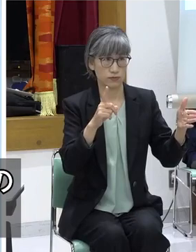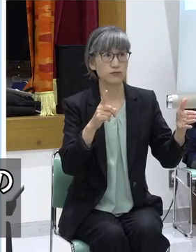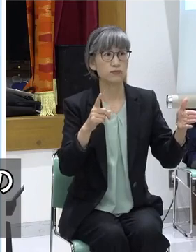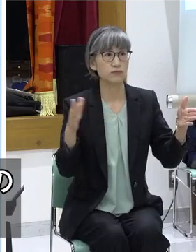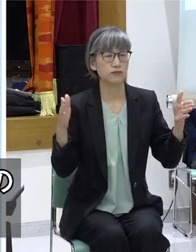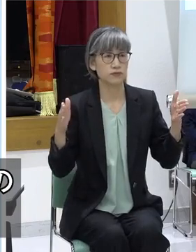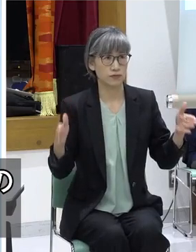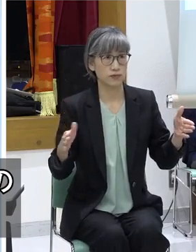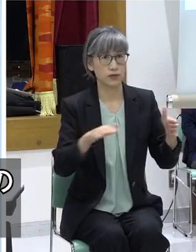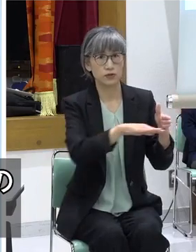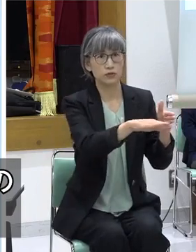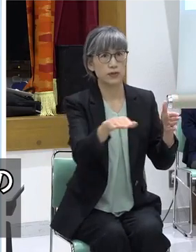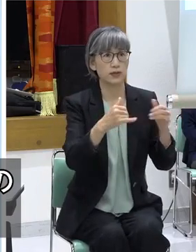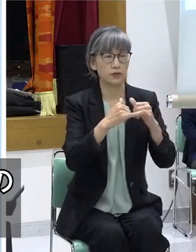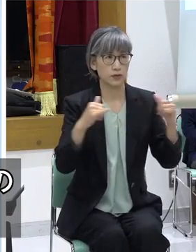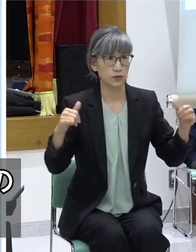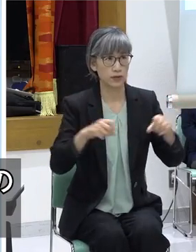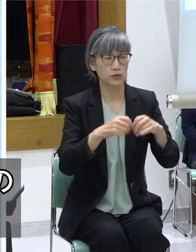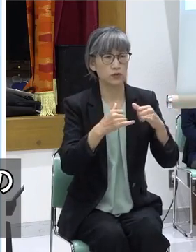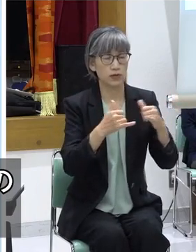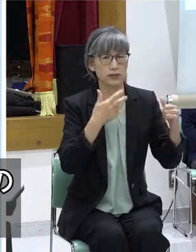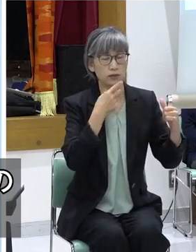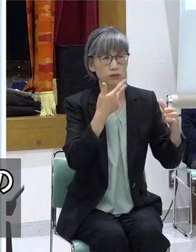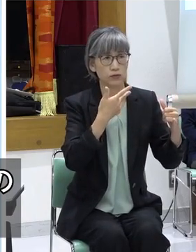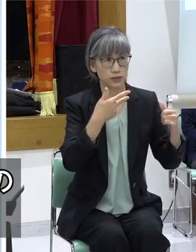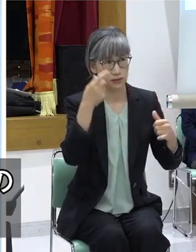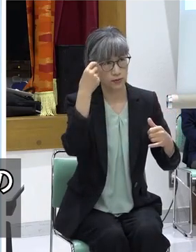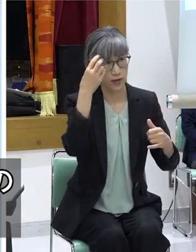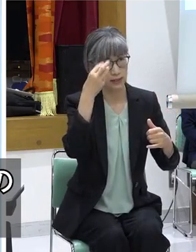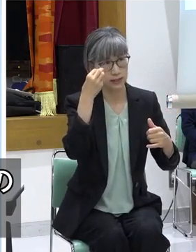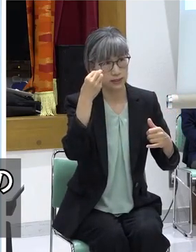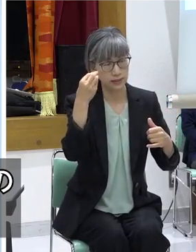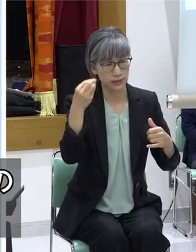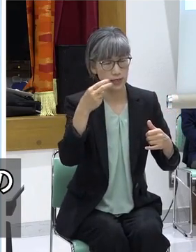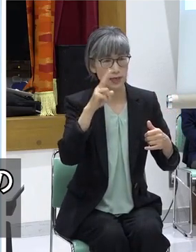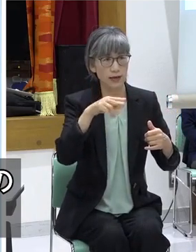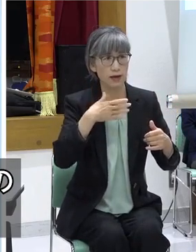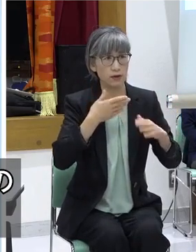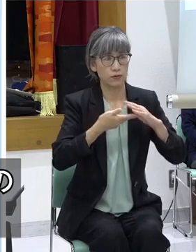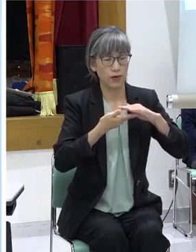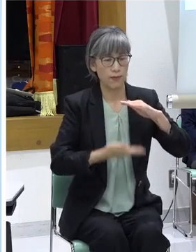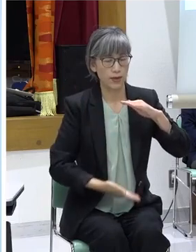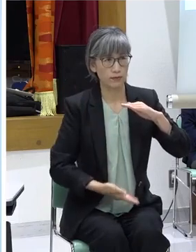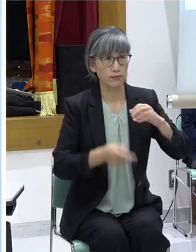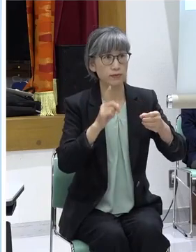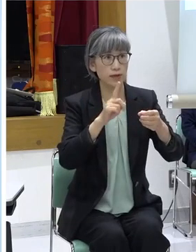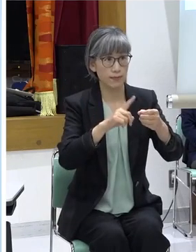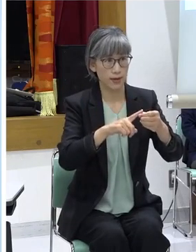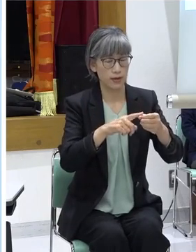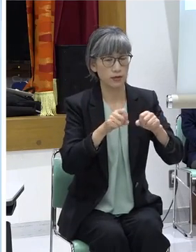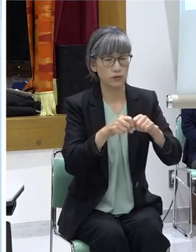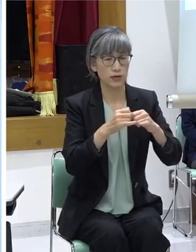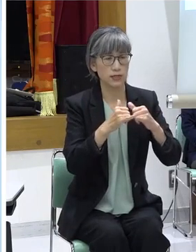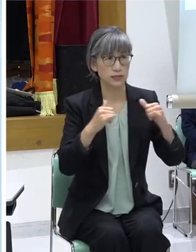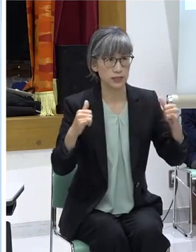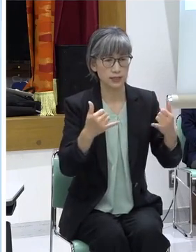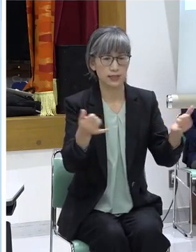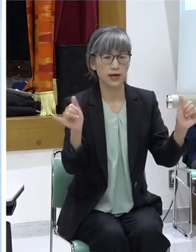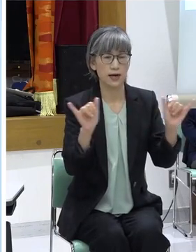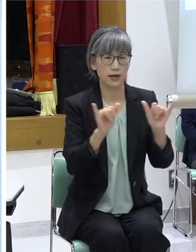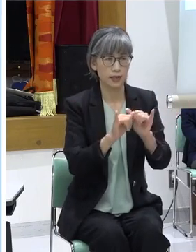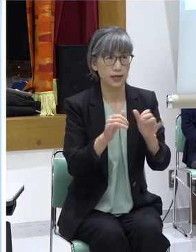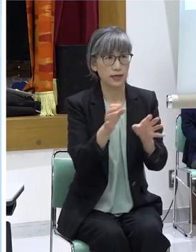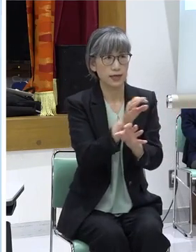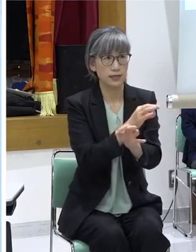が障害者の福祉についての関心と理解を深めるとともに、障害者が社会、経